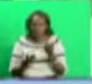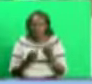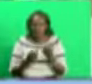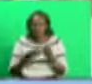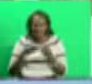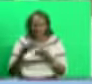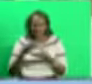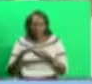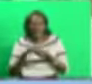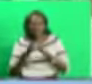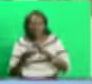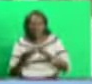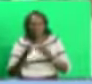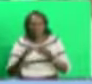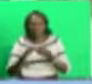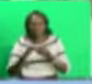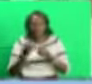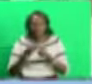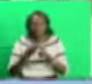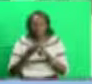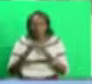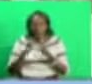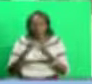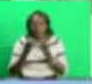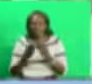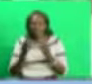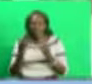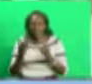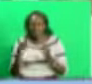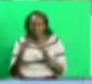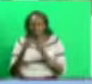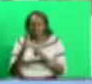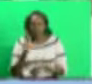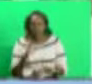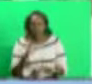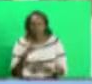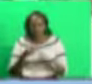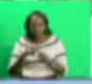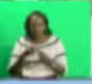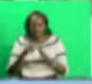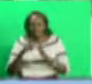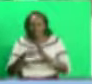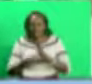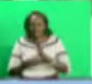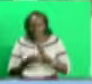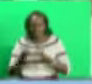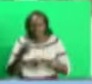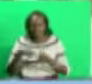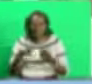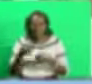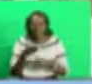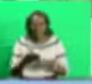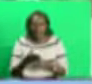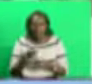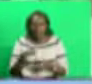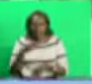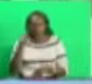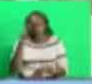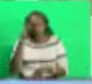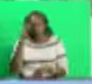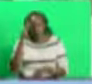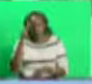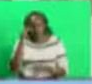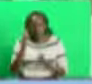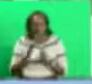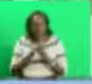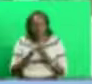matope nikiwa class 3 to 5. Lakini baadaye sasa ndio nilikuja kuona sikuwa na nimegundua ni